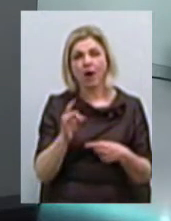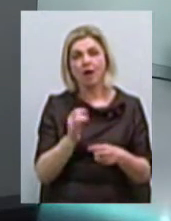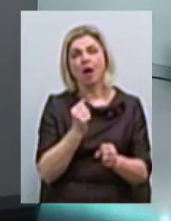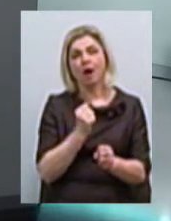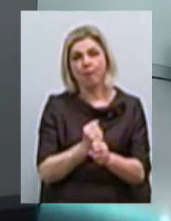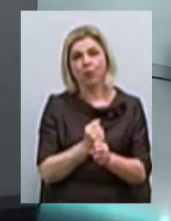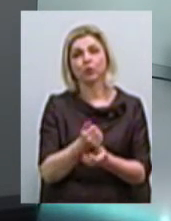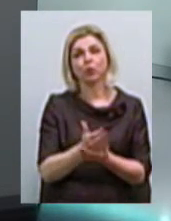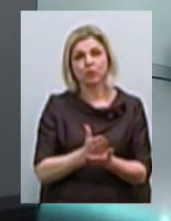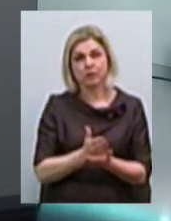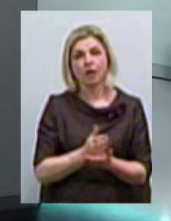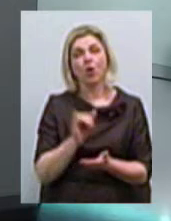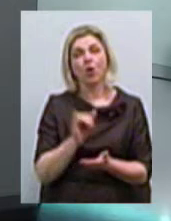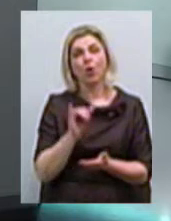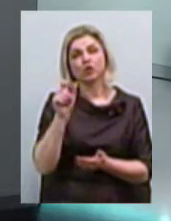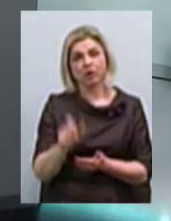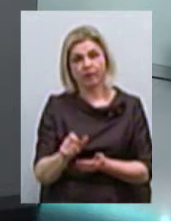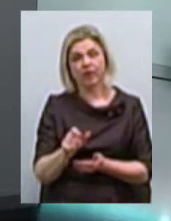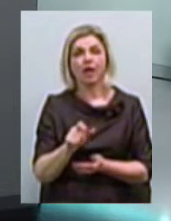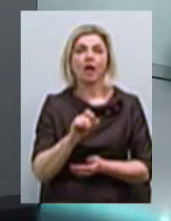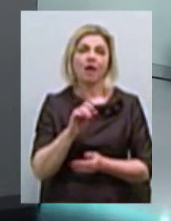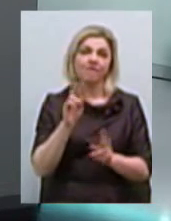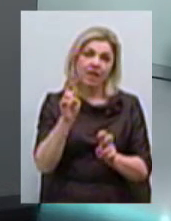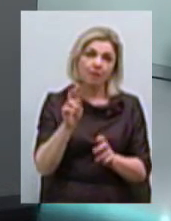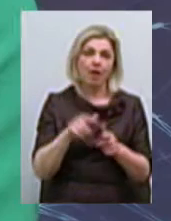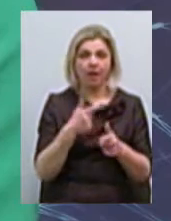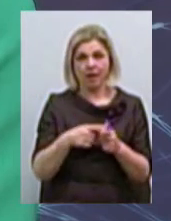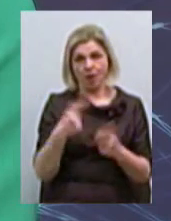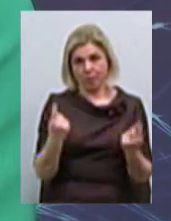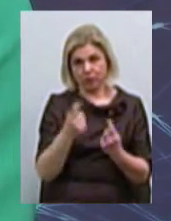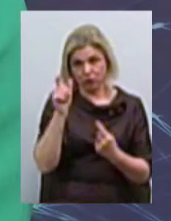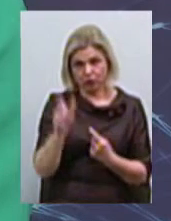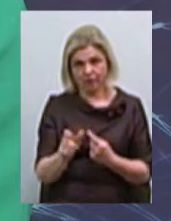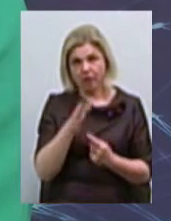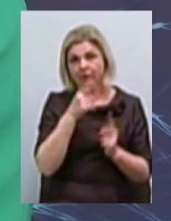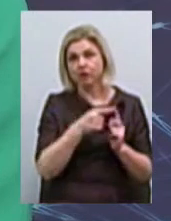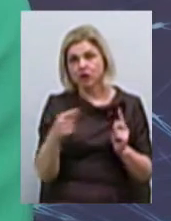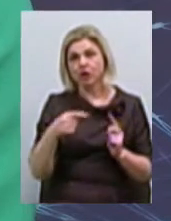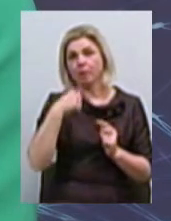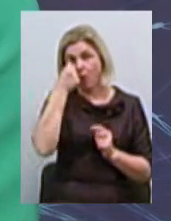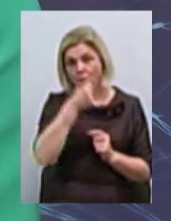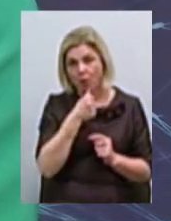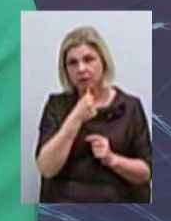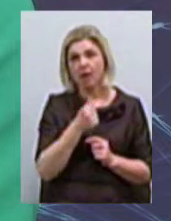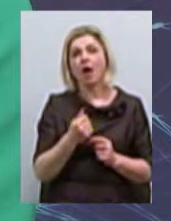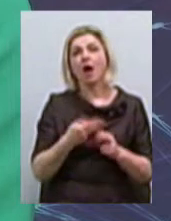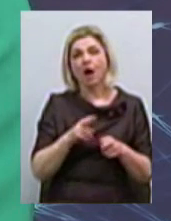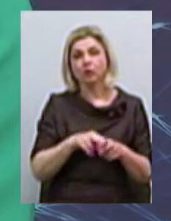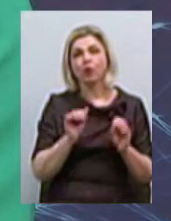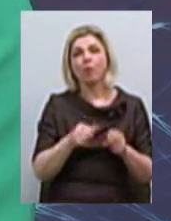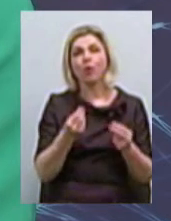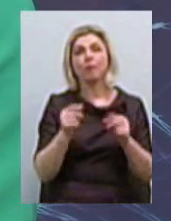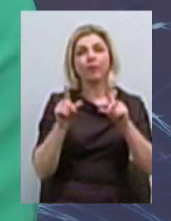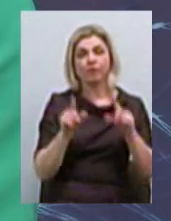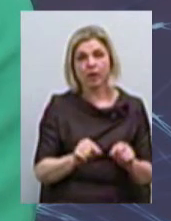послуг у резидентів фізичних або юридичних осіб протягом звітного року, на яку дозволяється зменшення його загального